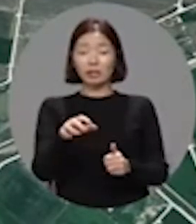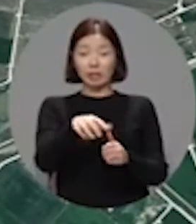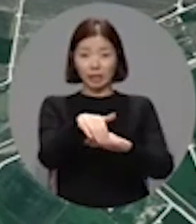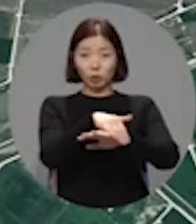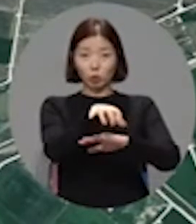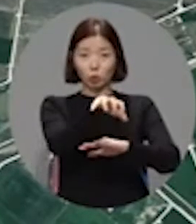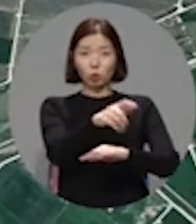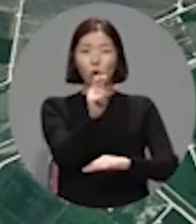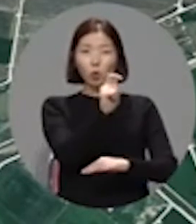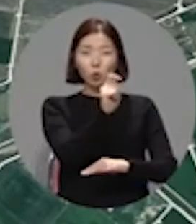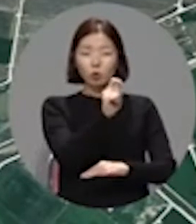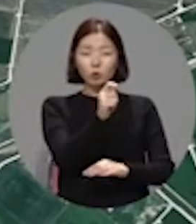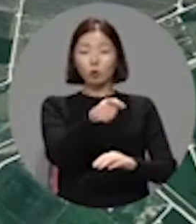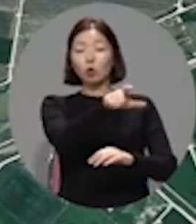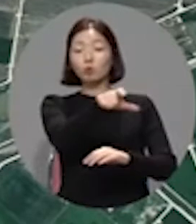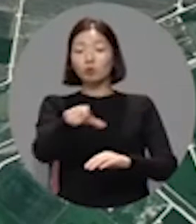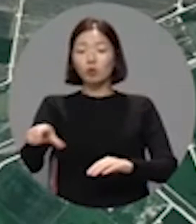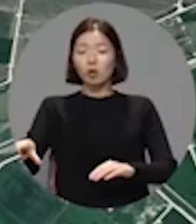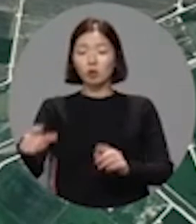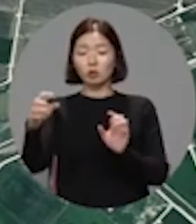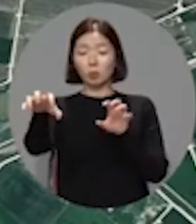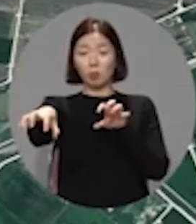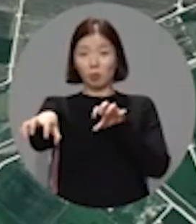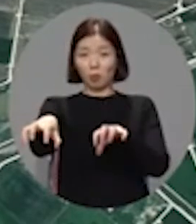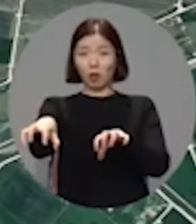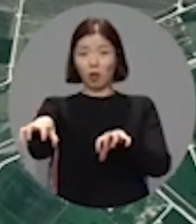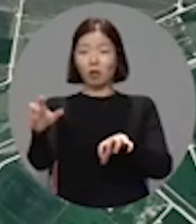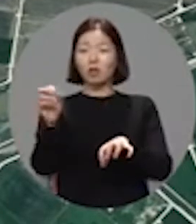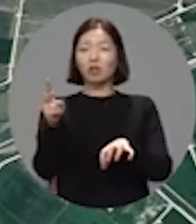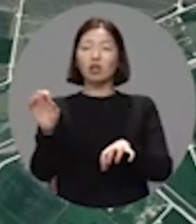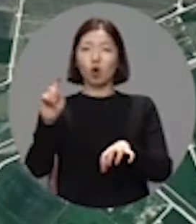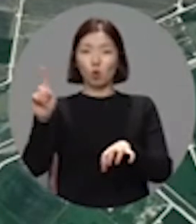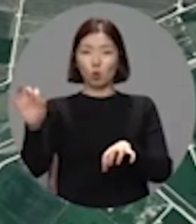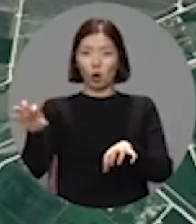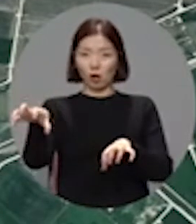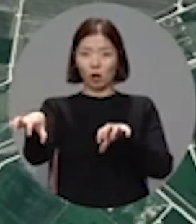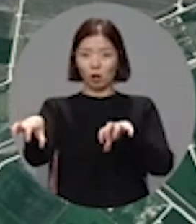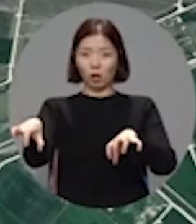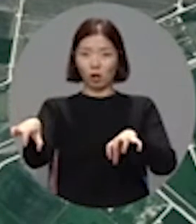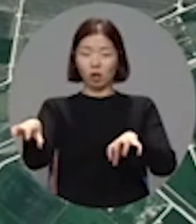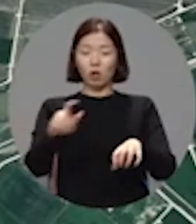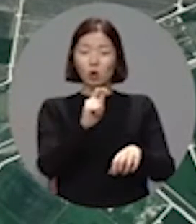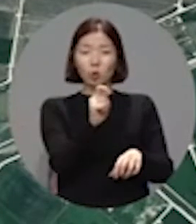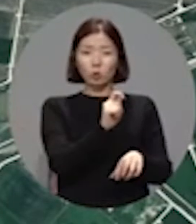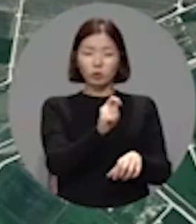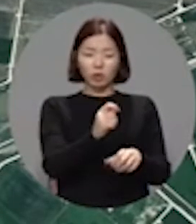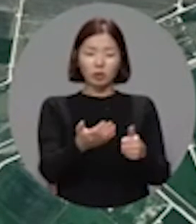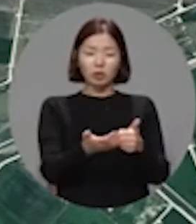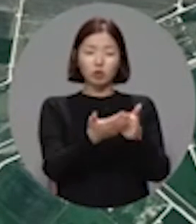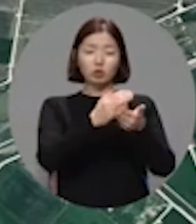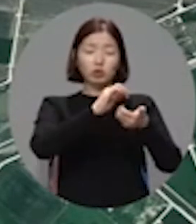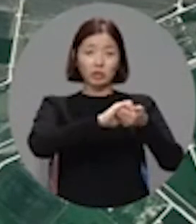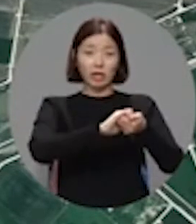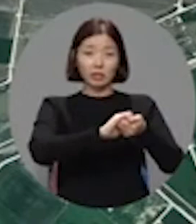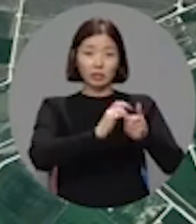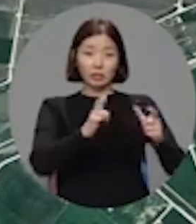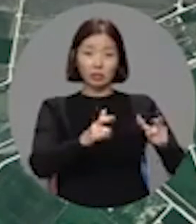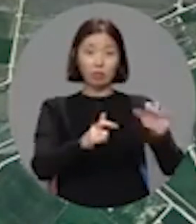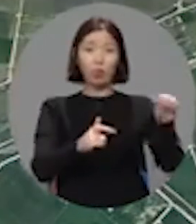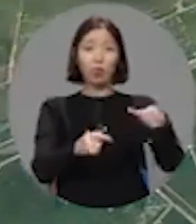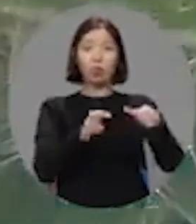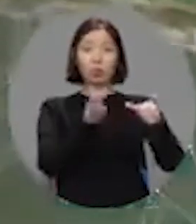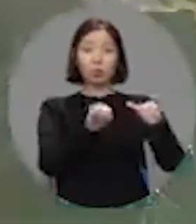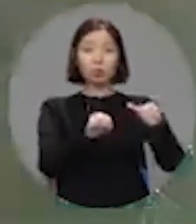예정지는 고창과 하천 하나를 두고 마주보고 있는 영광군 계속리. 고창군 가축사육 제한구역인